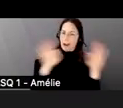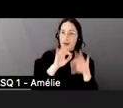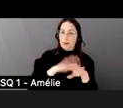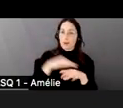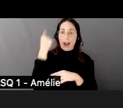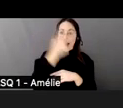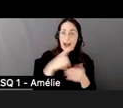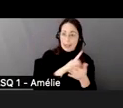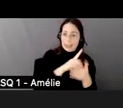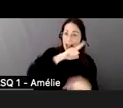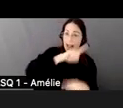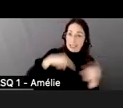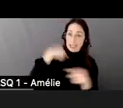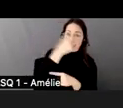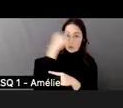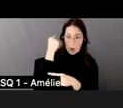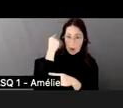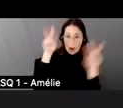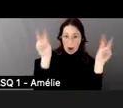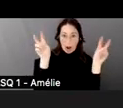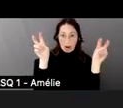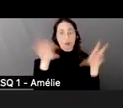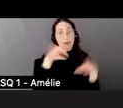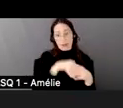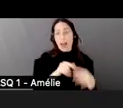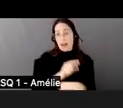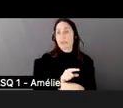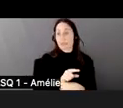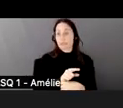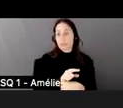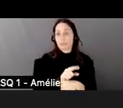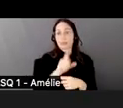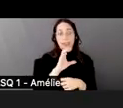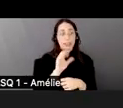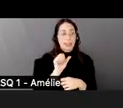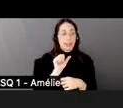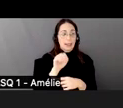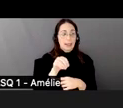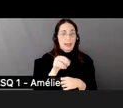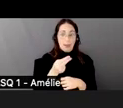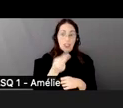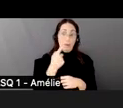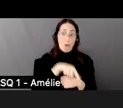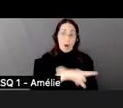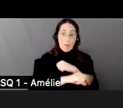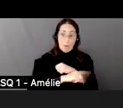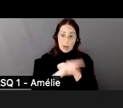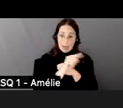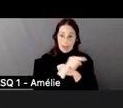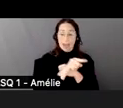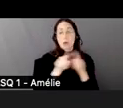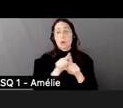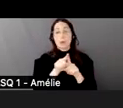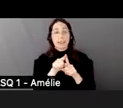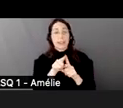racisme anti-noir qui est offert au sein du CAMH pour le staff. Nous avons aussi un